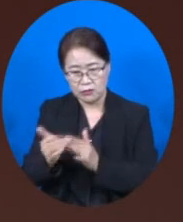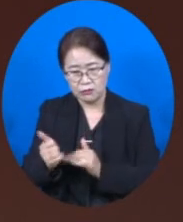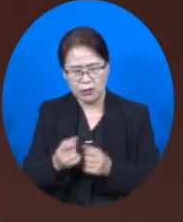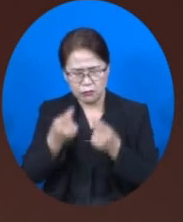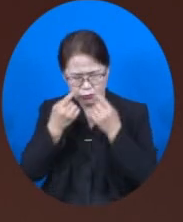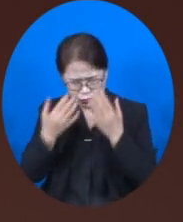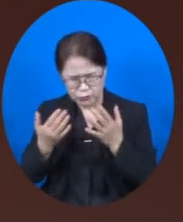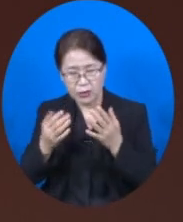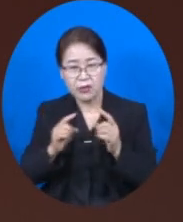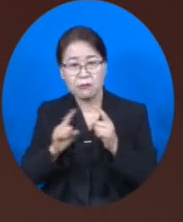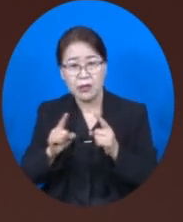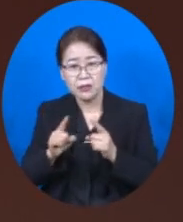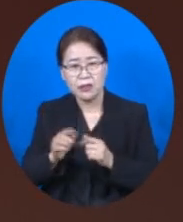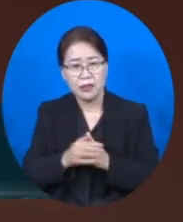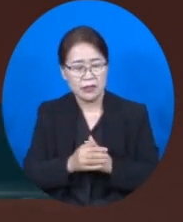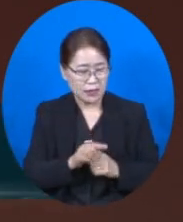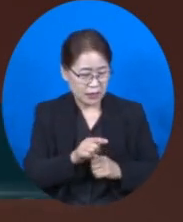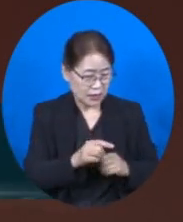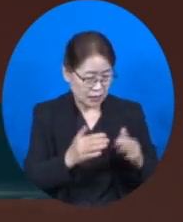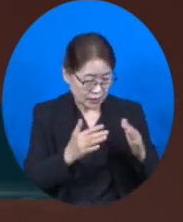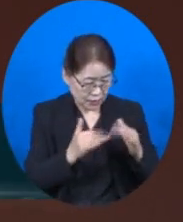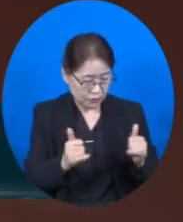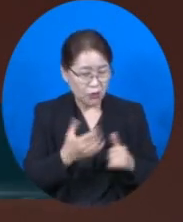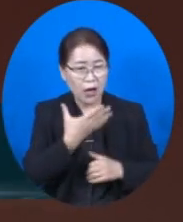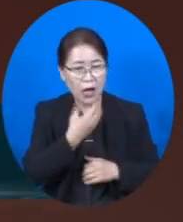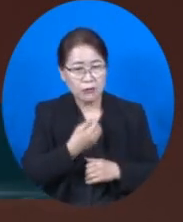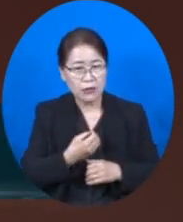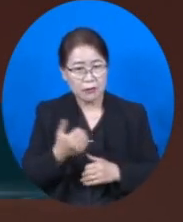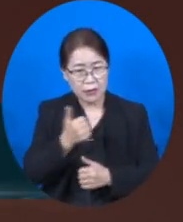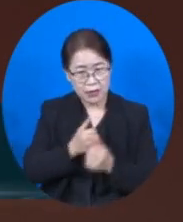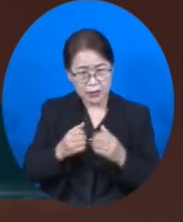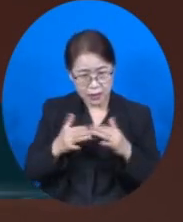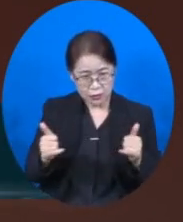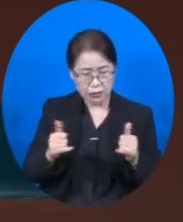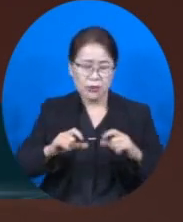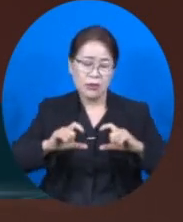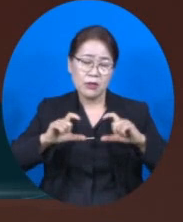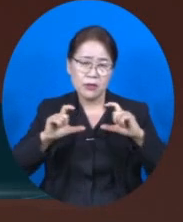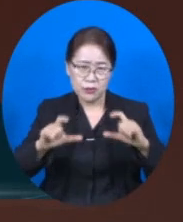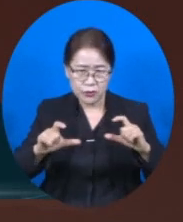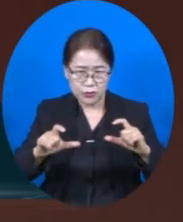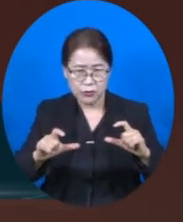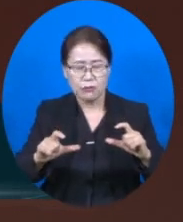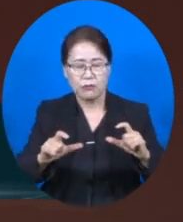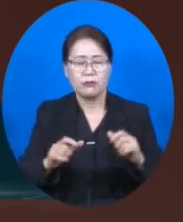너무나 분명하게이 사람도 아브라함의 자손이라고 선포하셨습니다